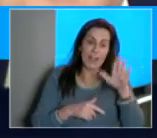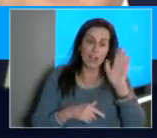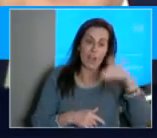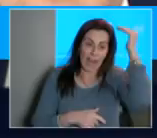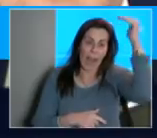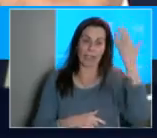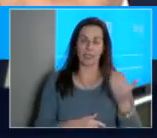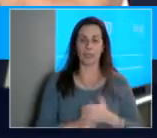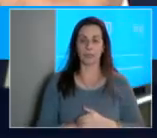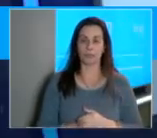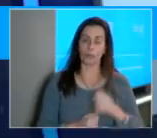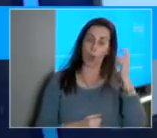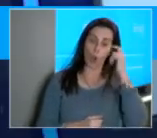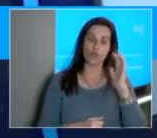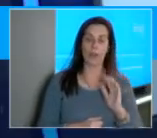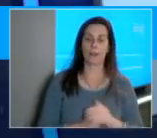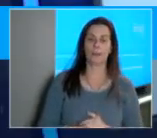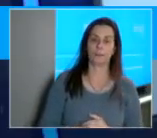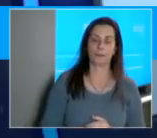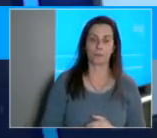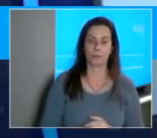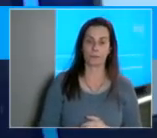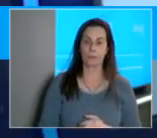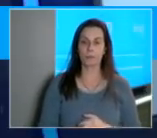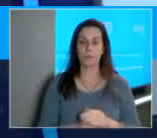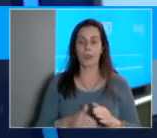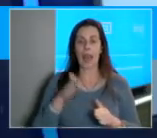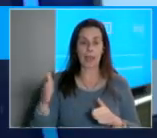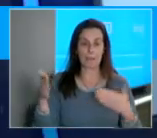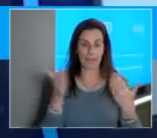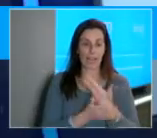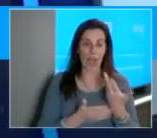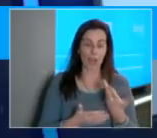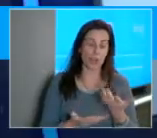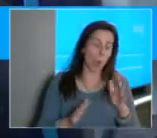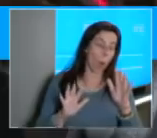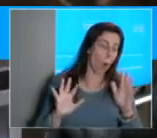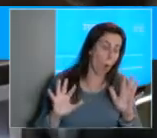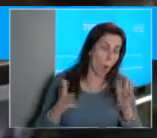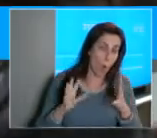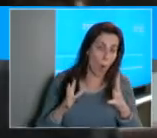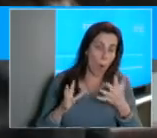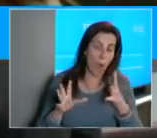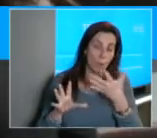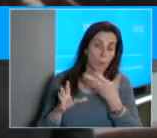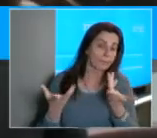שגנץ חושב על, איך זה נקרא, ימין החדש כאיזושהי אופציה שהוא יוכל